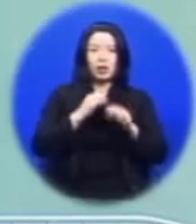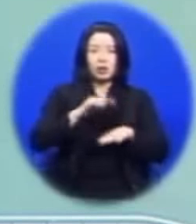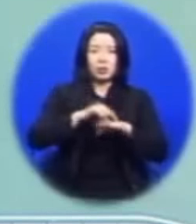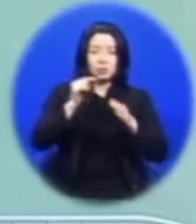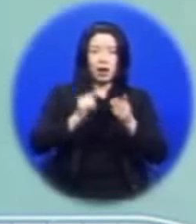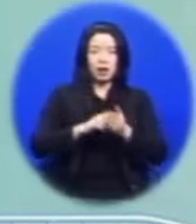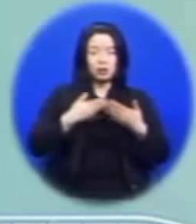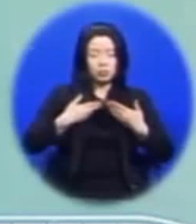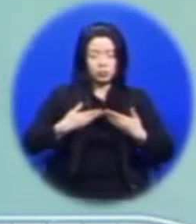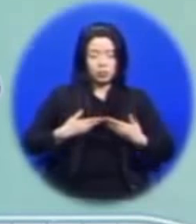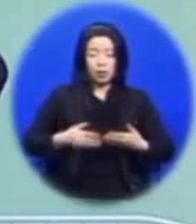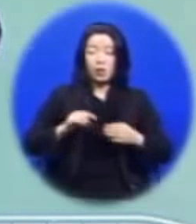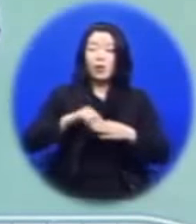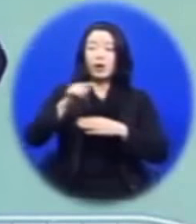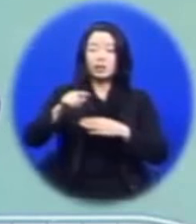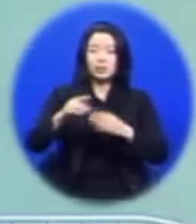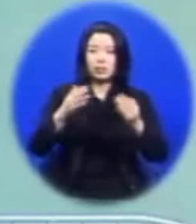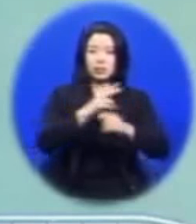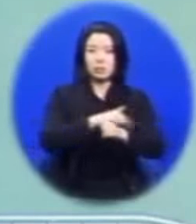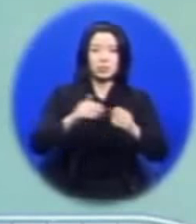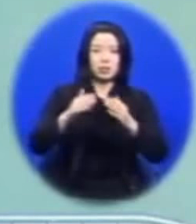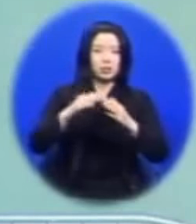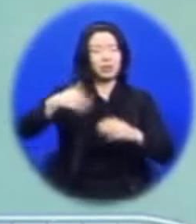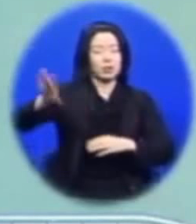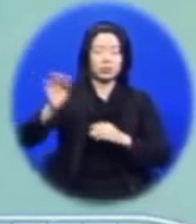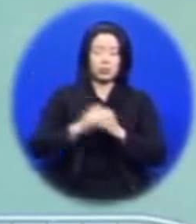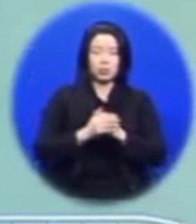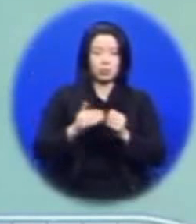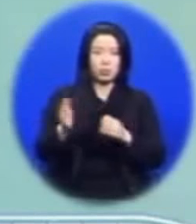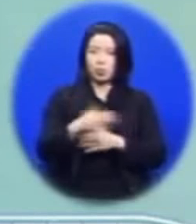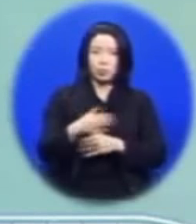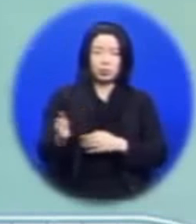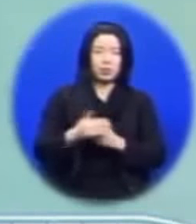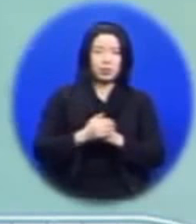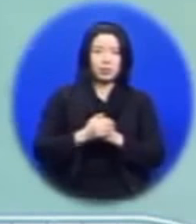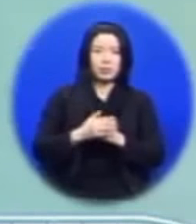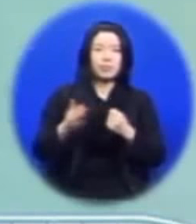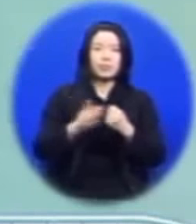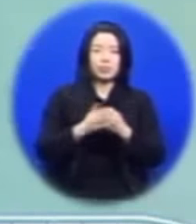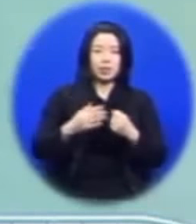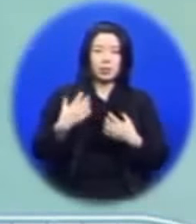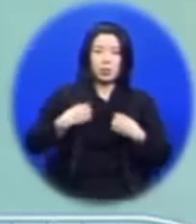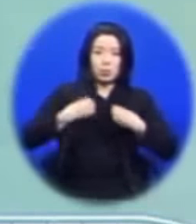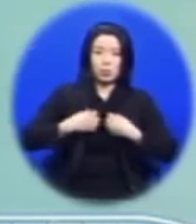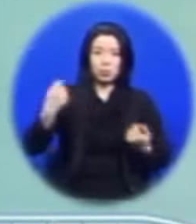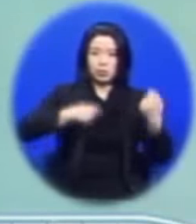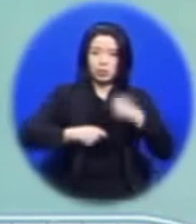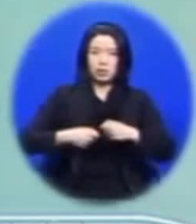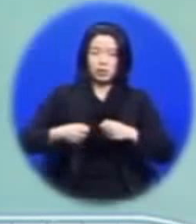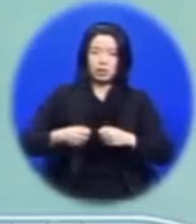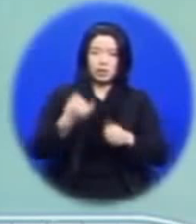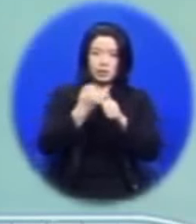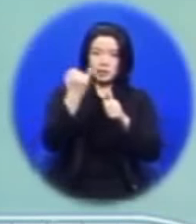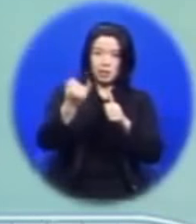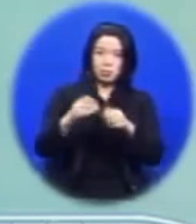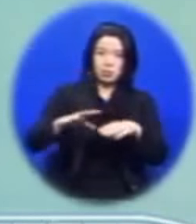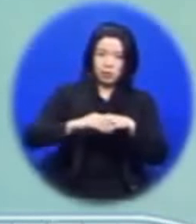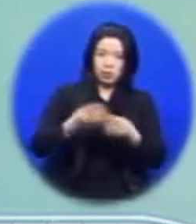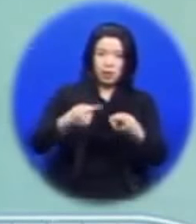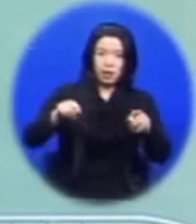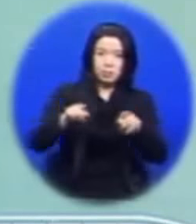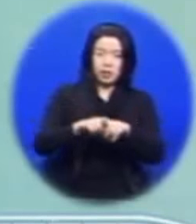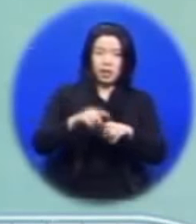가라앉고 나갔더니 집사님은 벌써 가버렸어요 그래서 또 오 있고 사모님 손 붙잡고 그 집사님